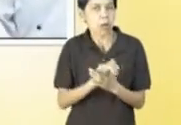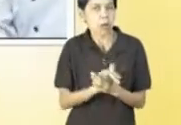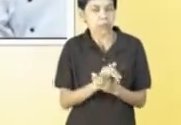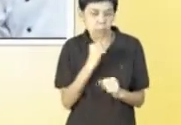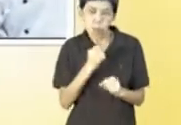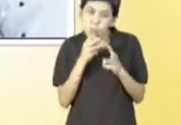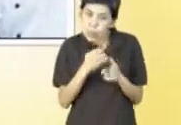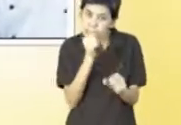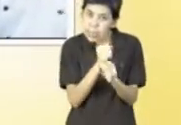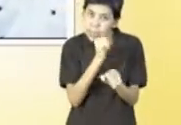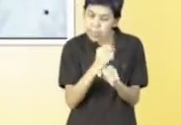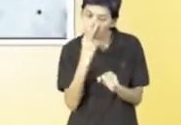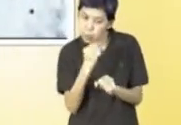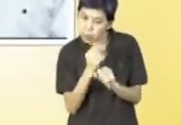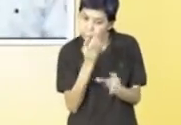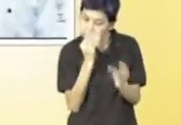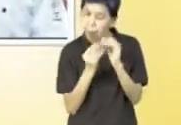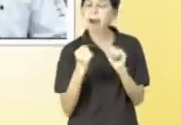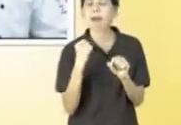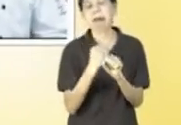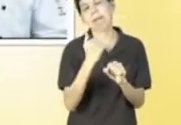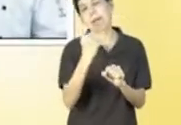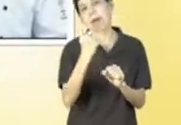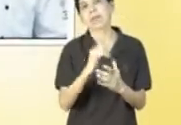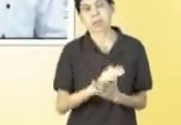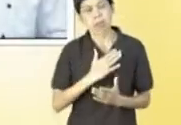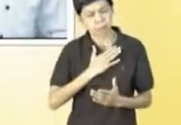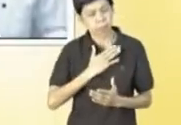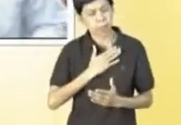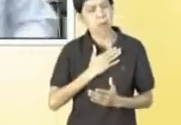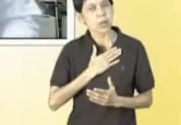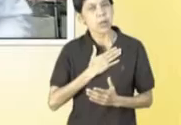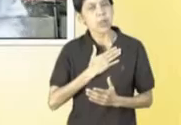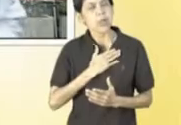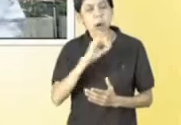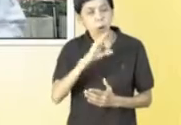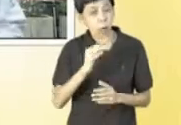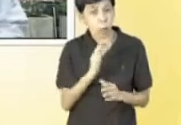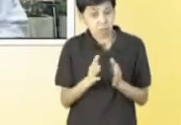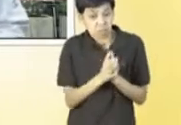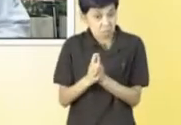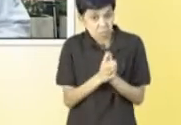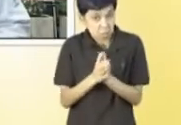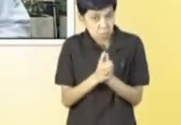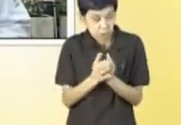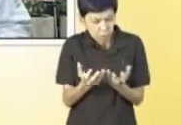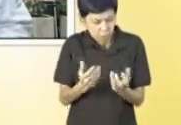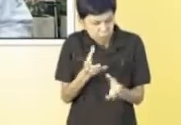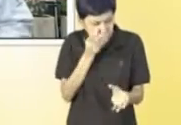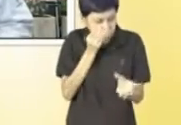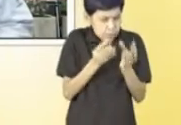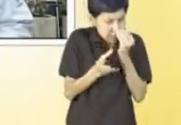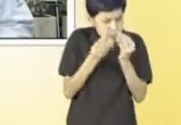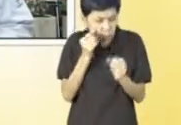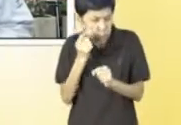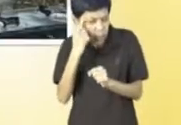จักวิธีการที่จะทำนะฮะผมถึงบอกว่าถ้าคนทำอาหารเนี่ยจะต้องเรียนรู้จะ